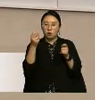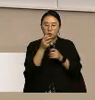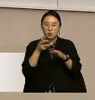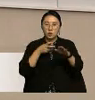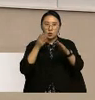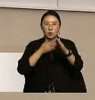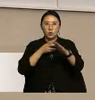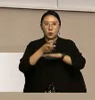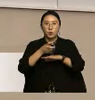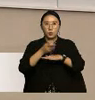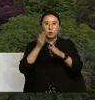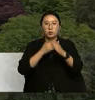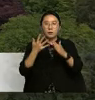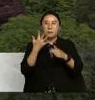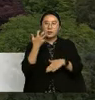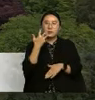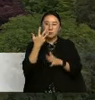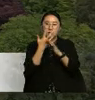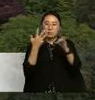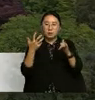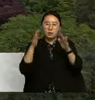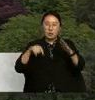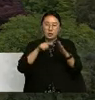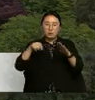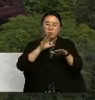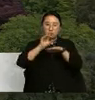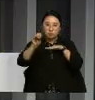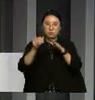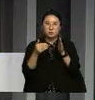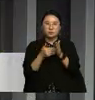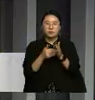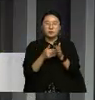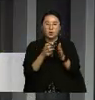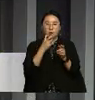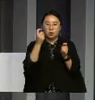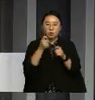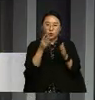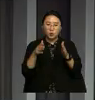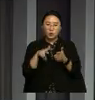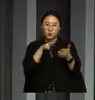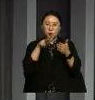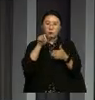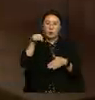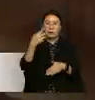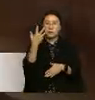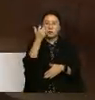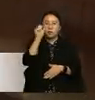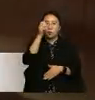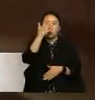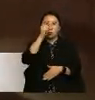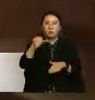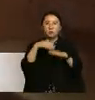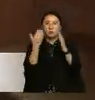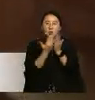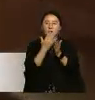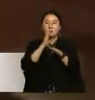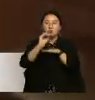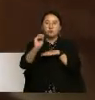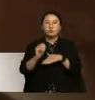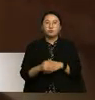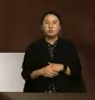경기교통공사는 운영인력 88명으로 연내 출범할 예정입니다. 또 경기도가 자본금 185억 원을 전액